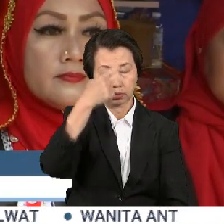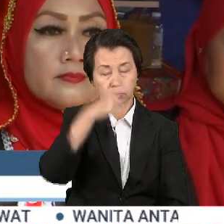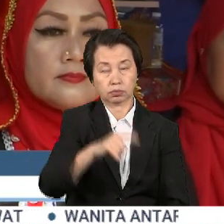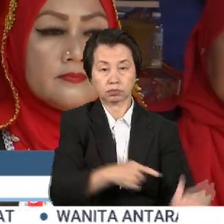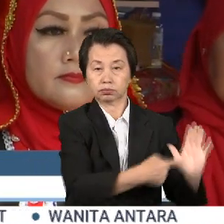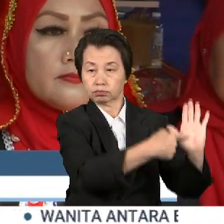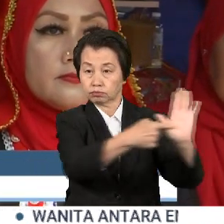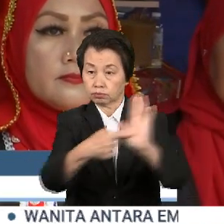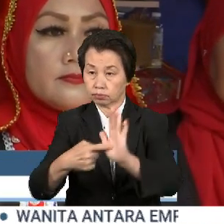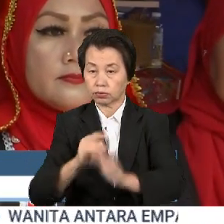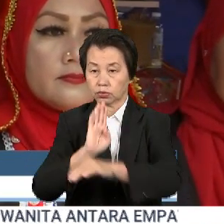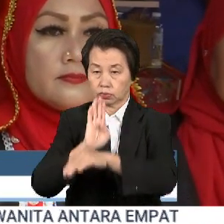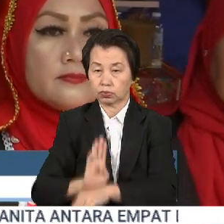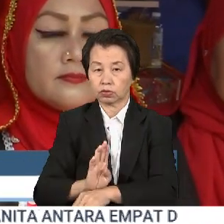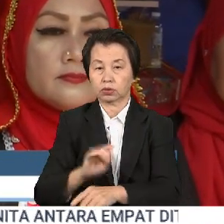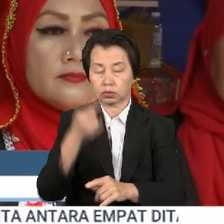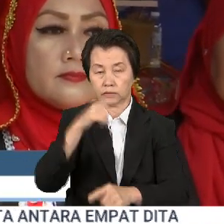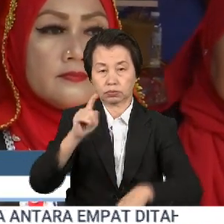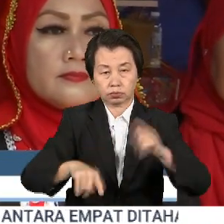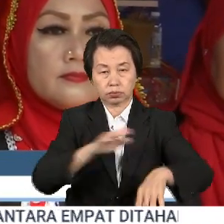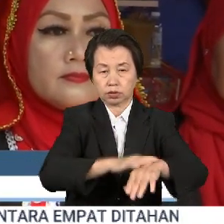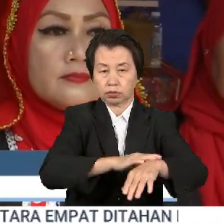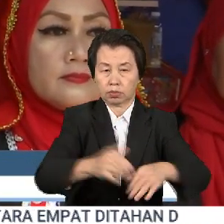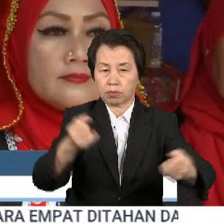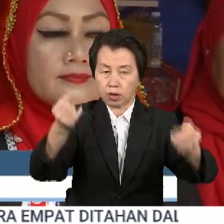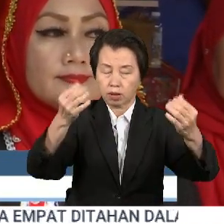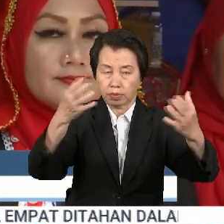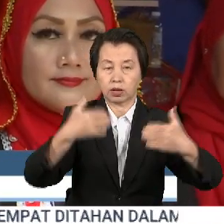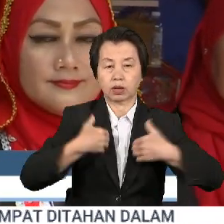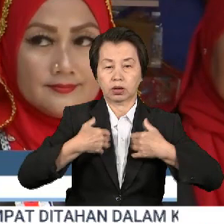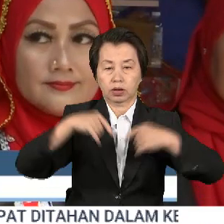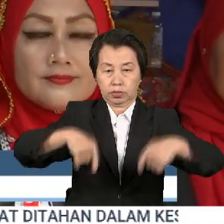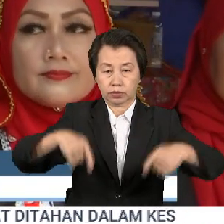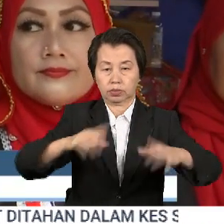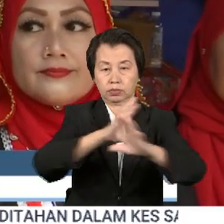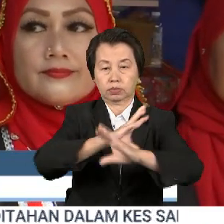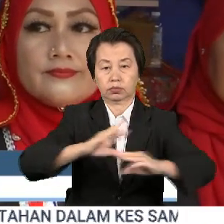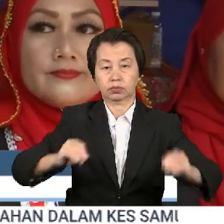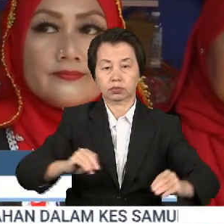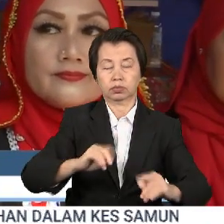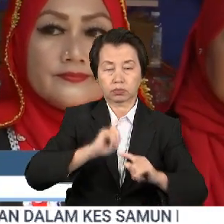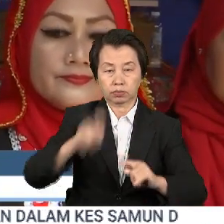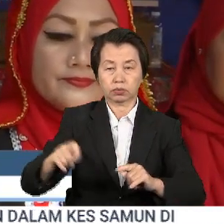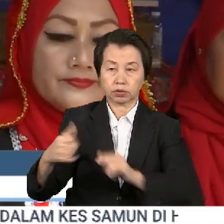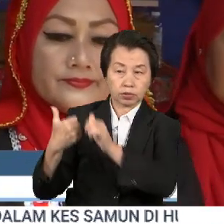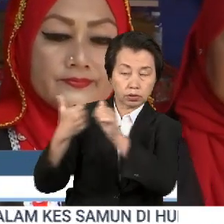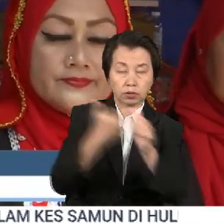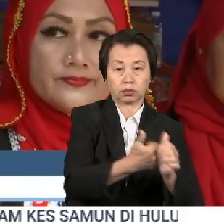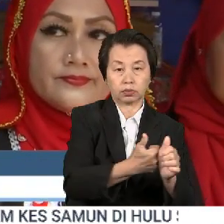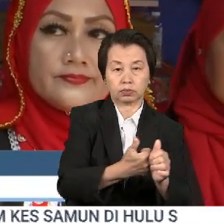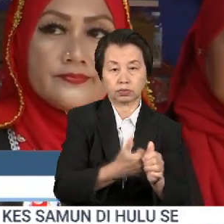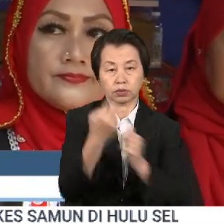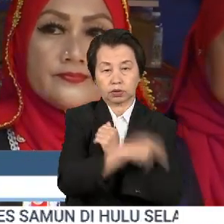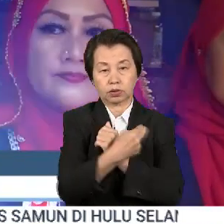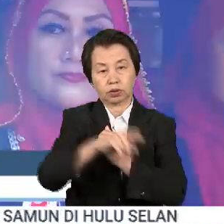mengetengahkan kebudayaan kita tu yang mati racial. Dah lama ada di Sarawak tu. Harus dicontohi di